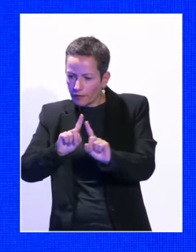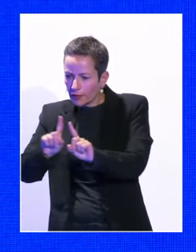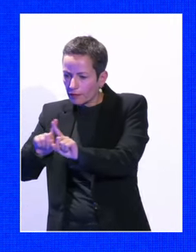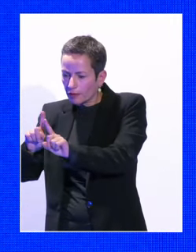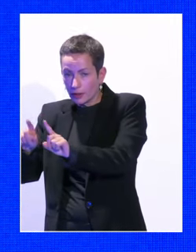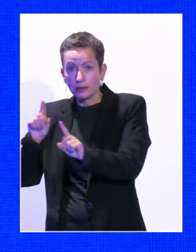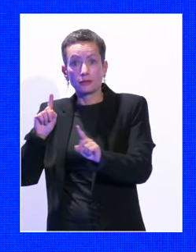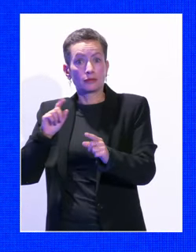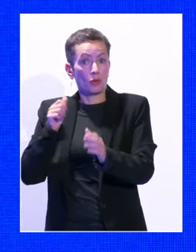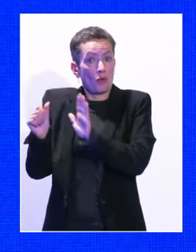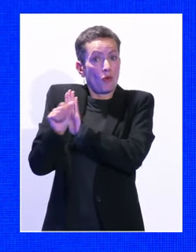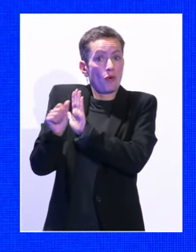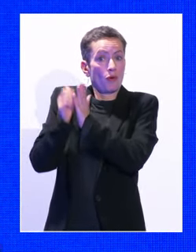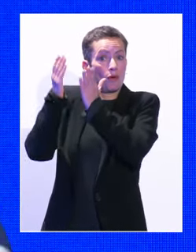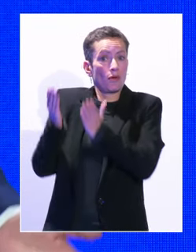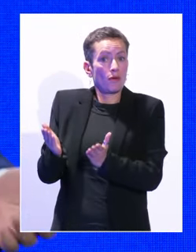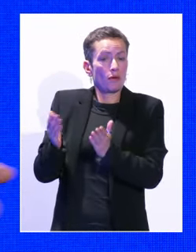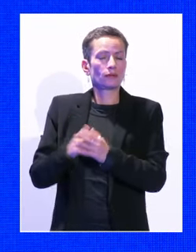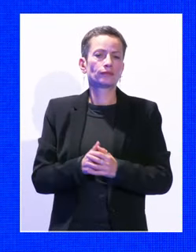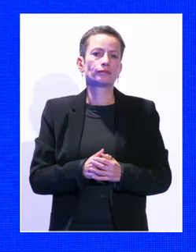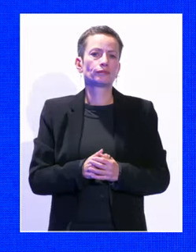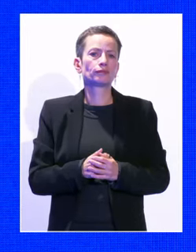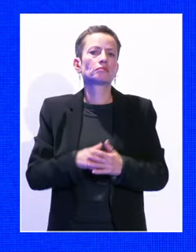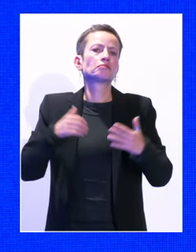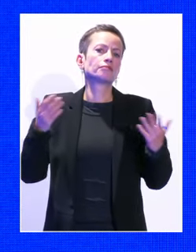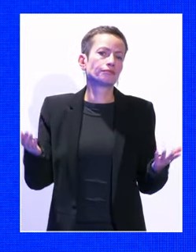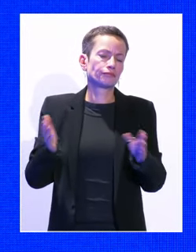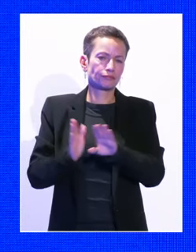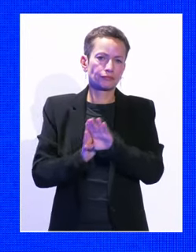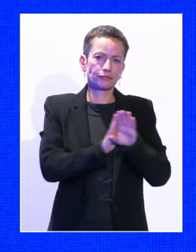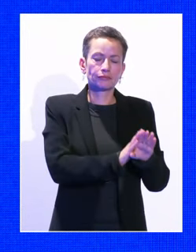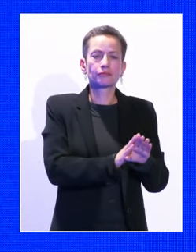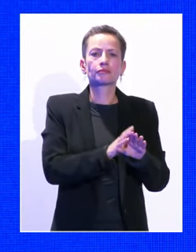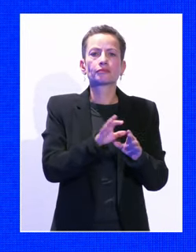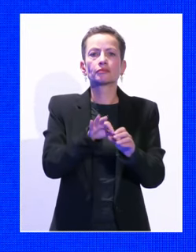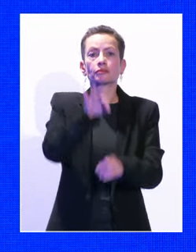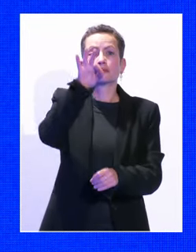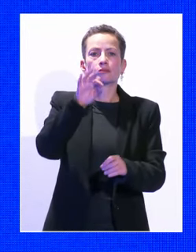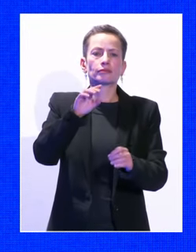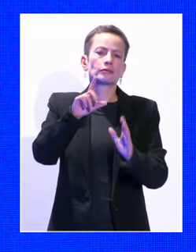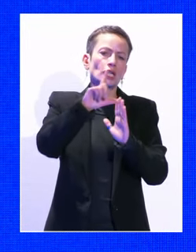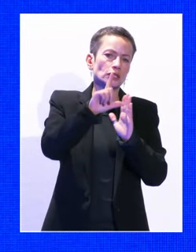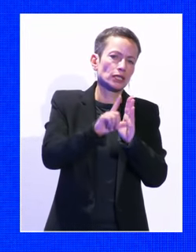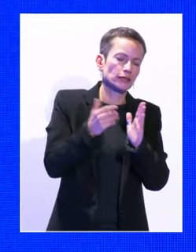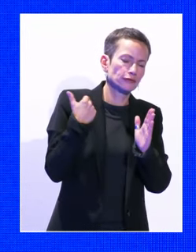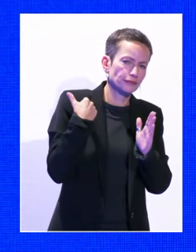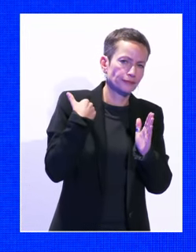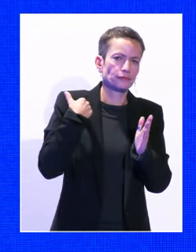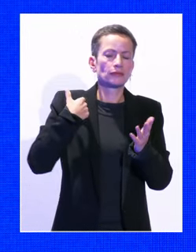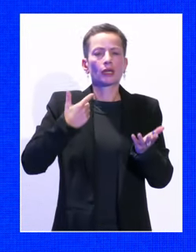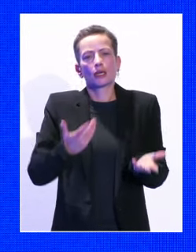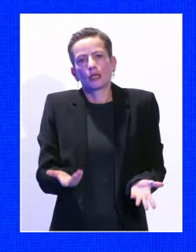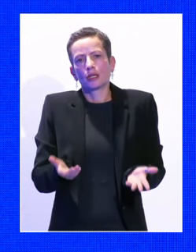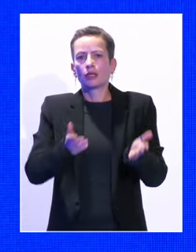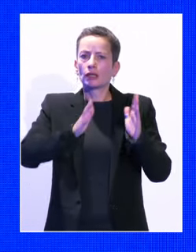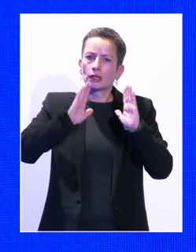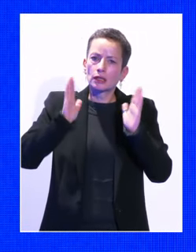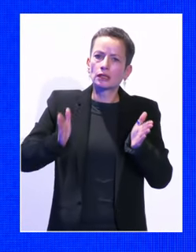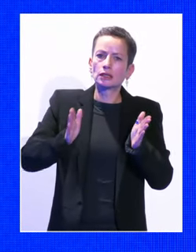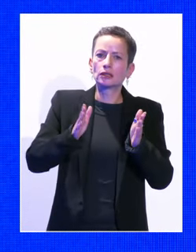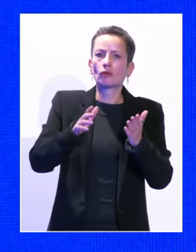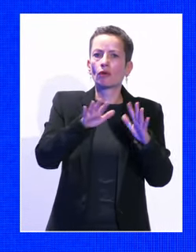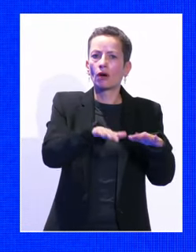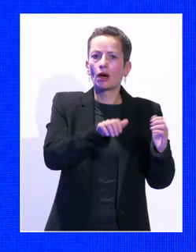l'habitent. Alors, nous avons eu les élections législatives. Je ne reviens pas, moi non plus, sur la décision de